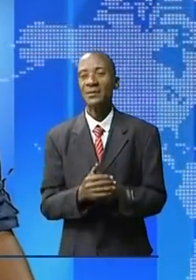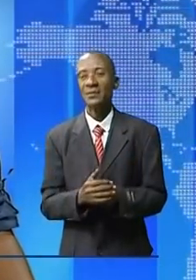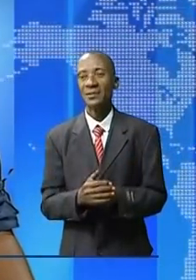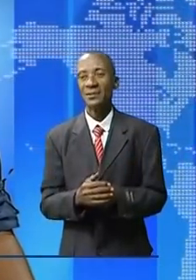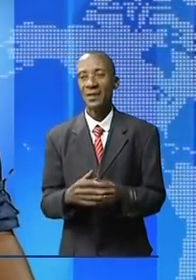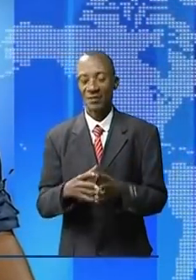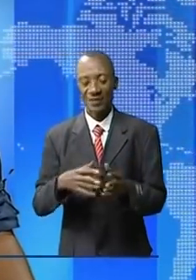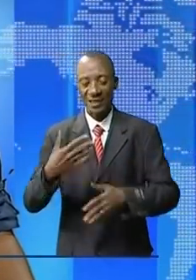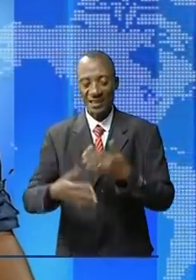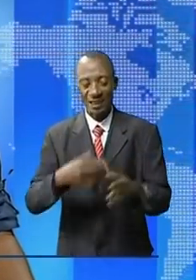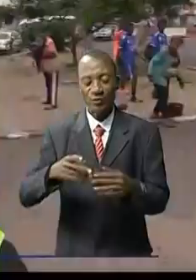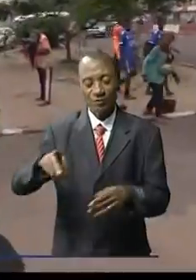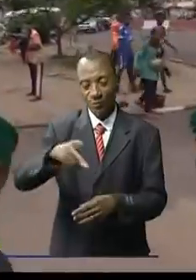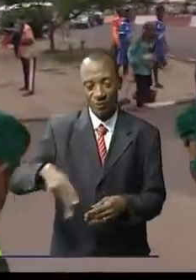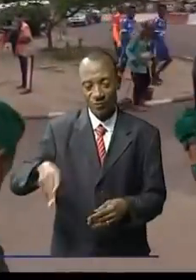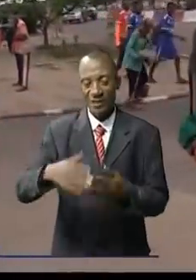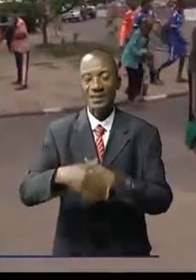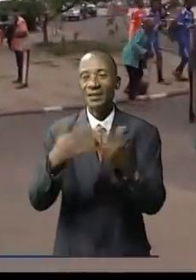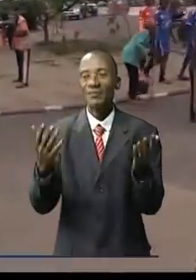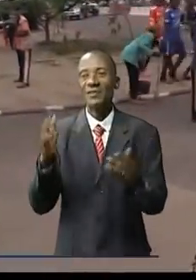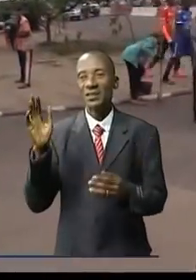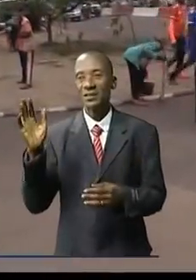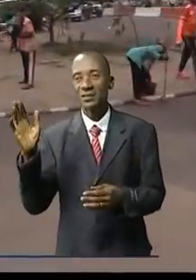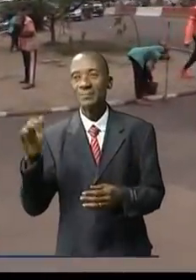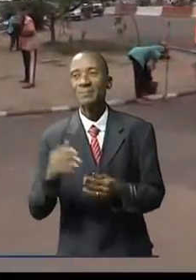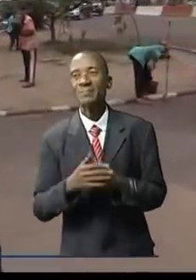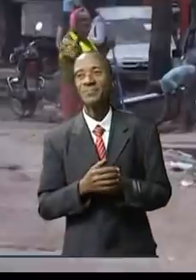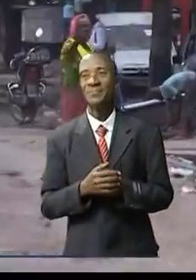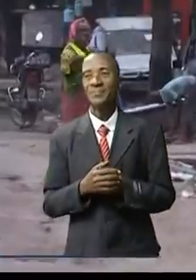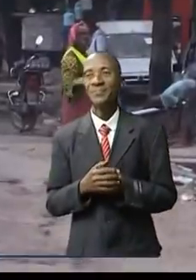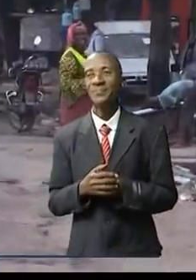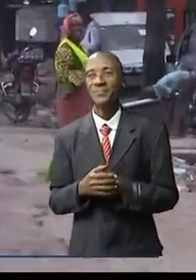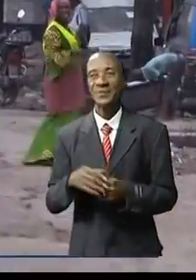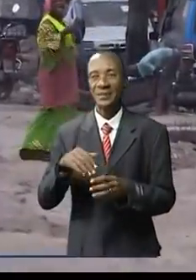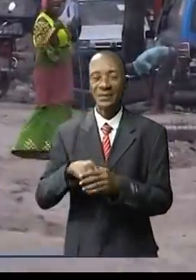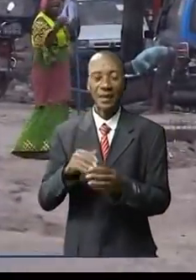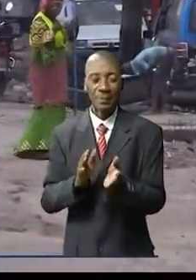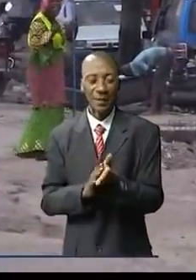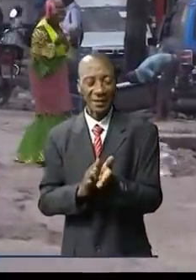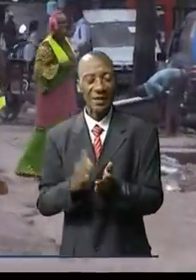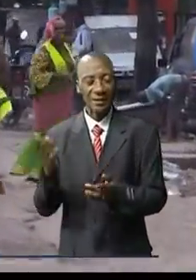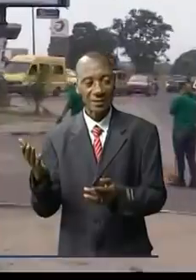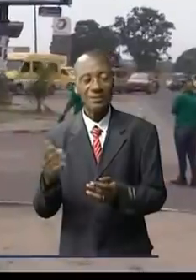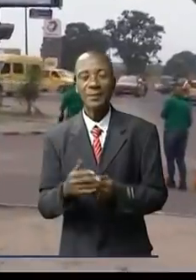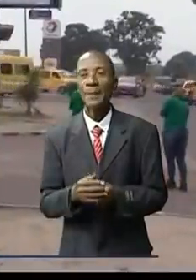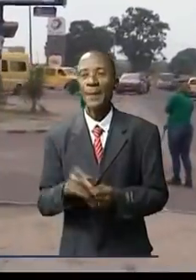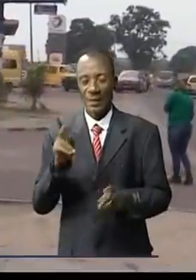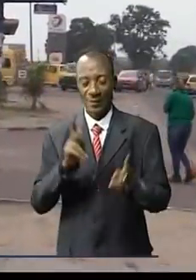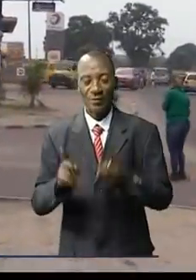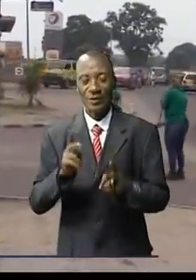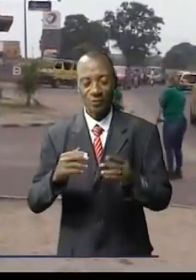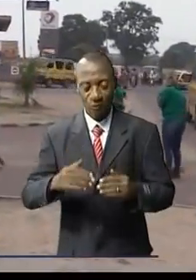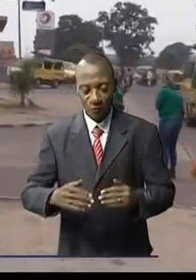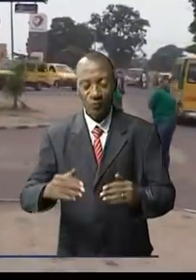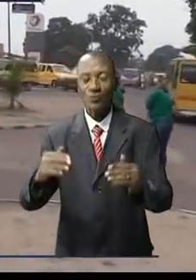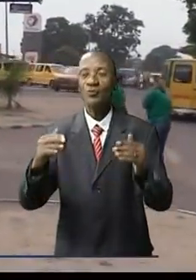dit Lisette Mushinga. Les habitants de la commune de Bandalungu continuent à vibrer au rythme de l'ambitieuse opération